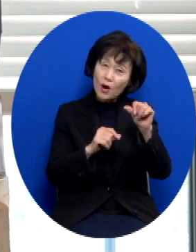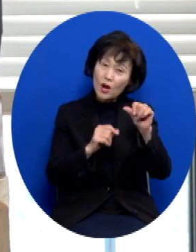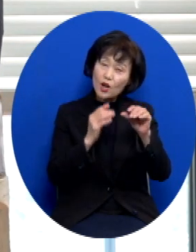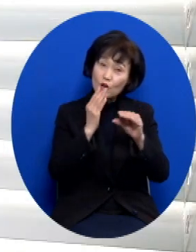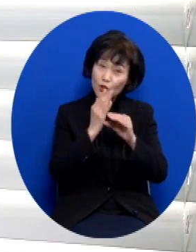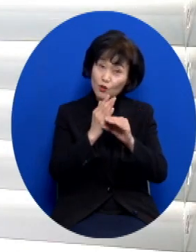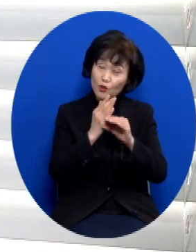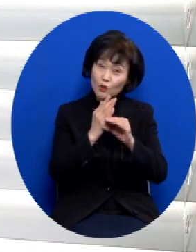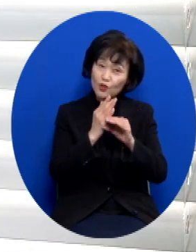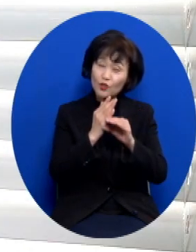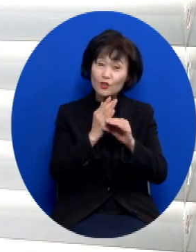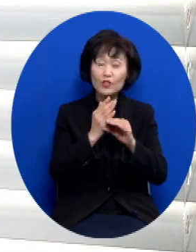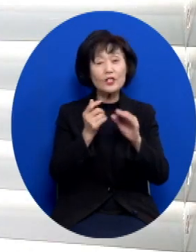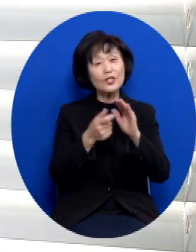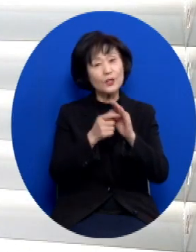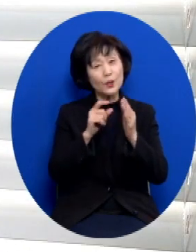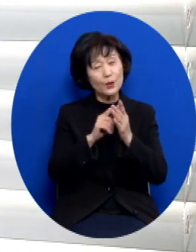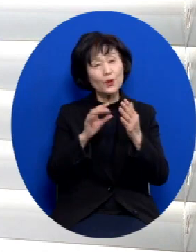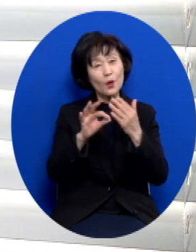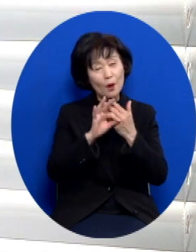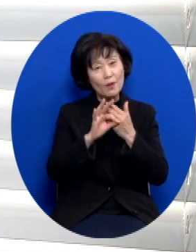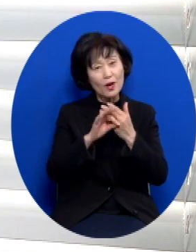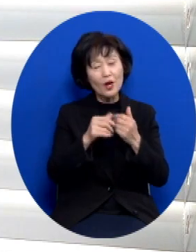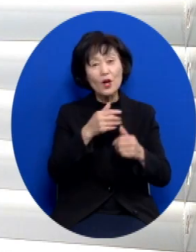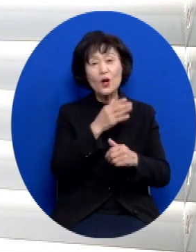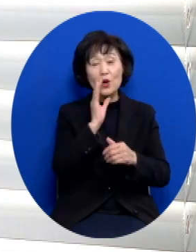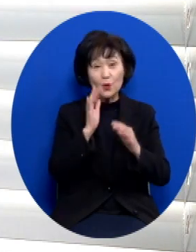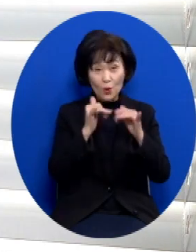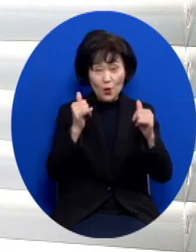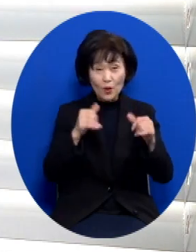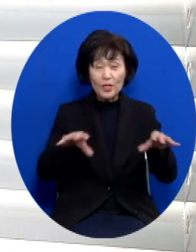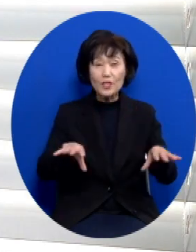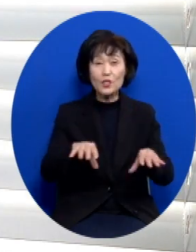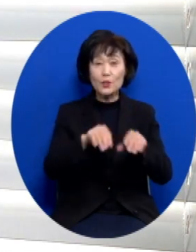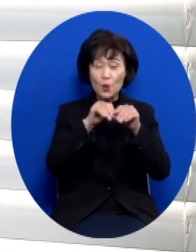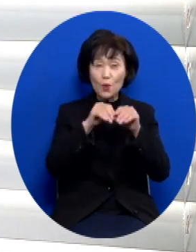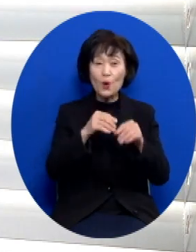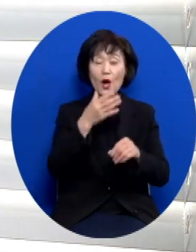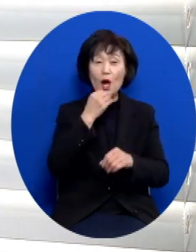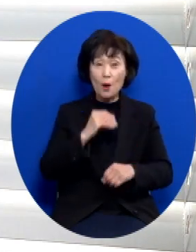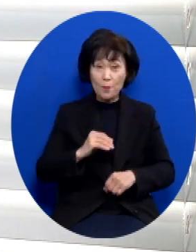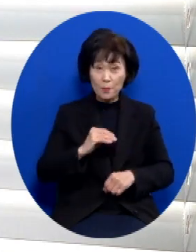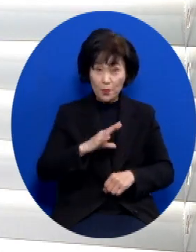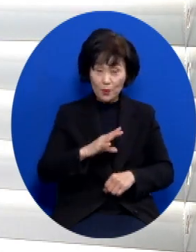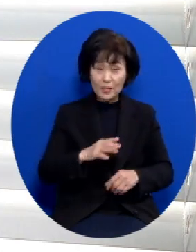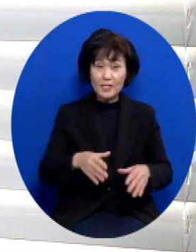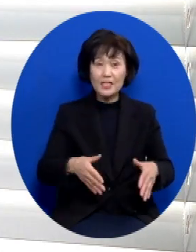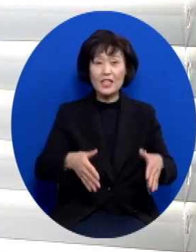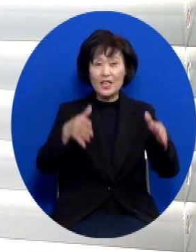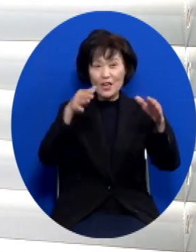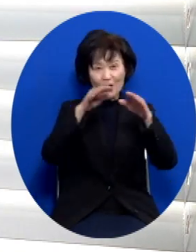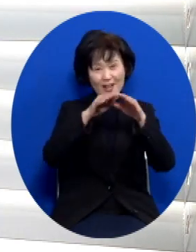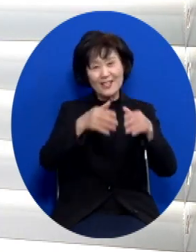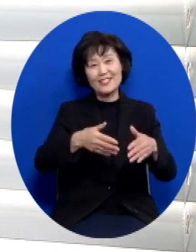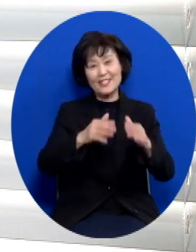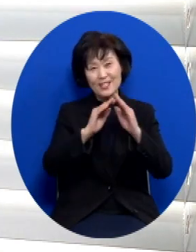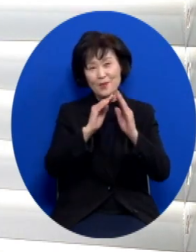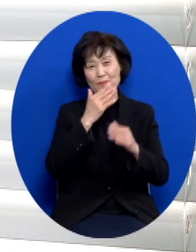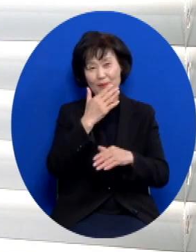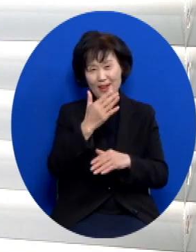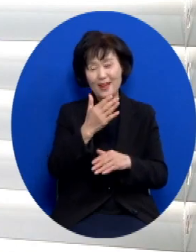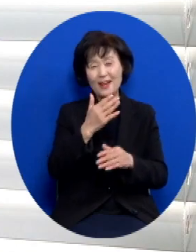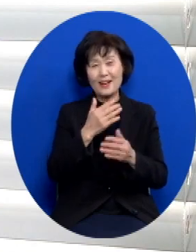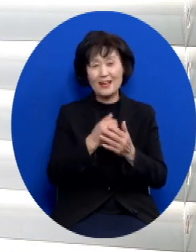정도에 그 노인 종합복지관을 하나 또 세우게 되고